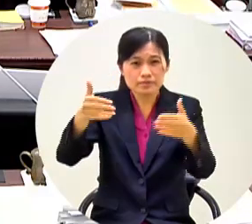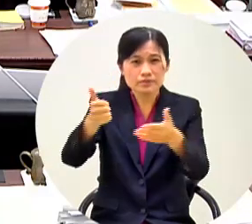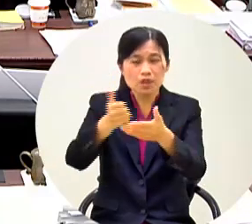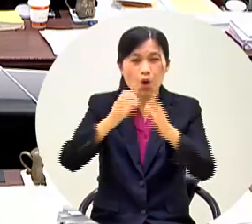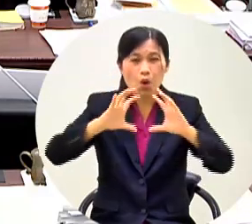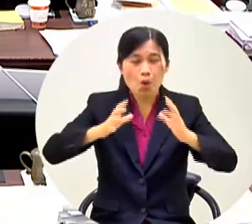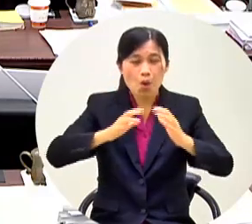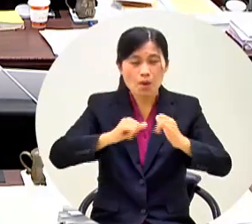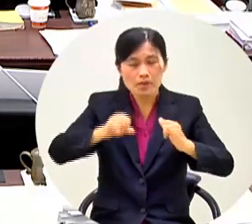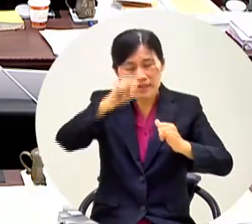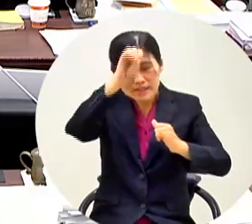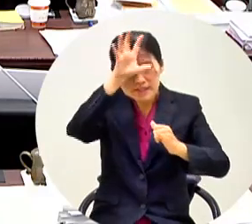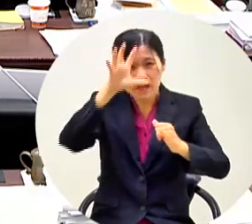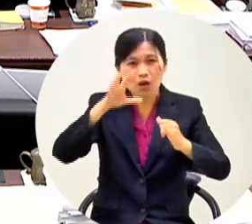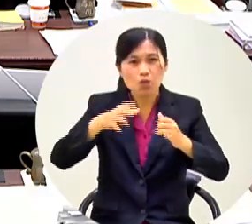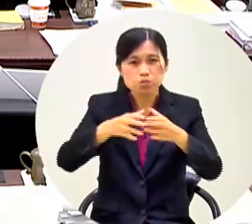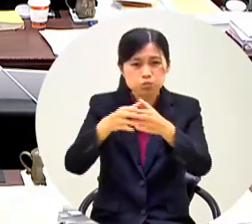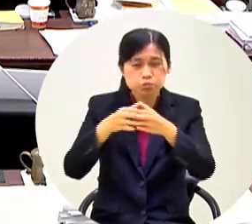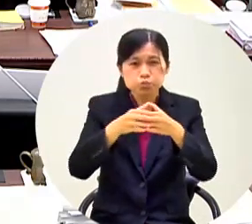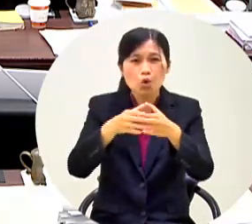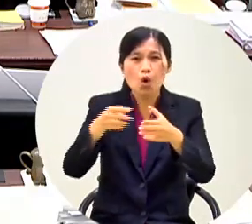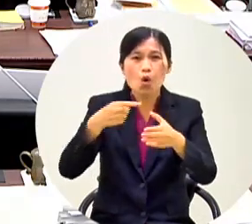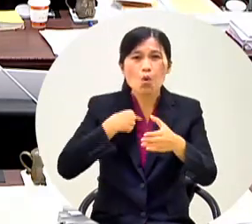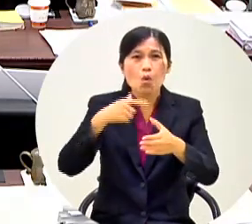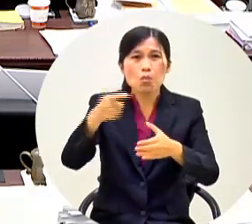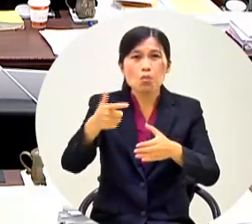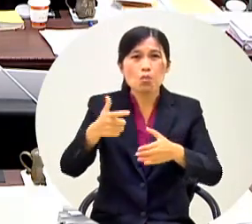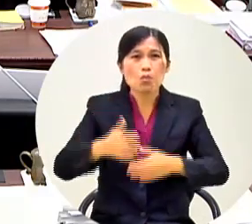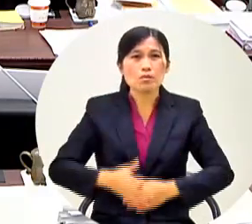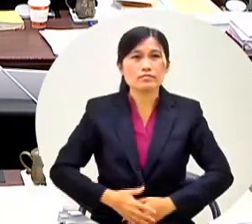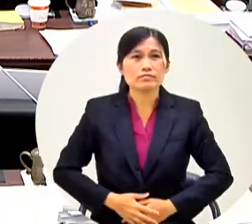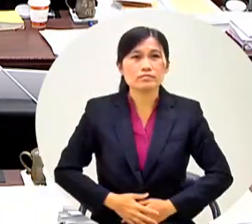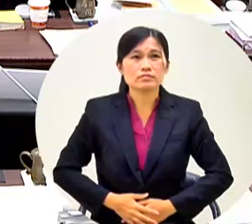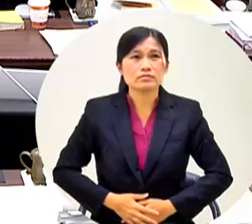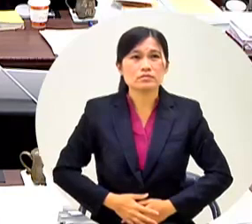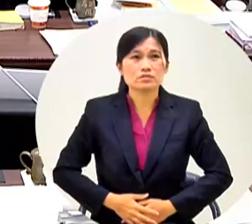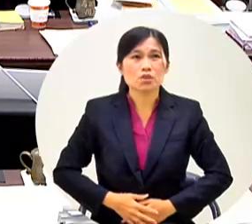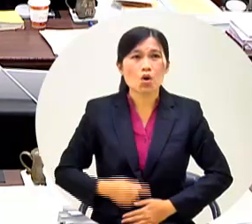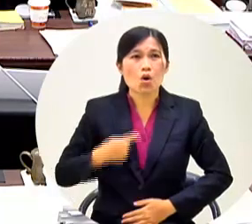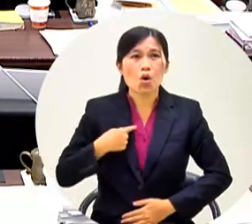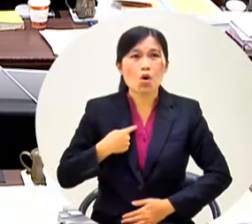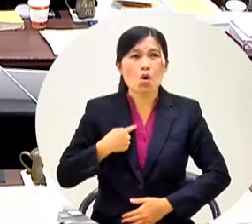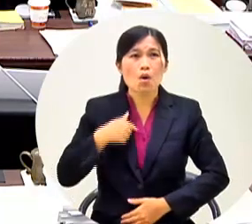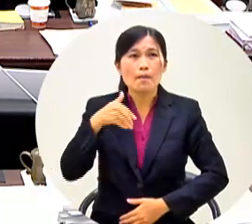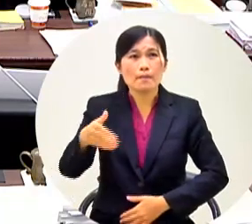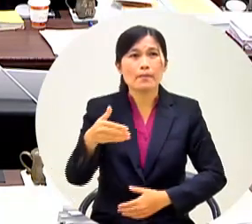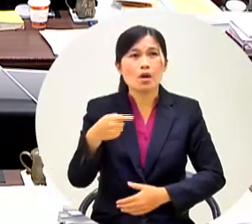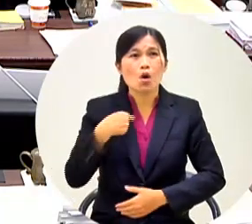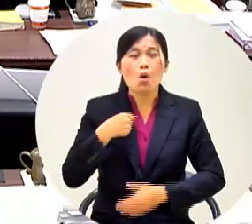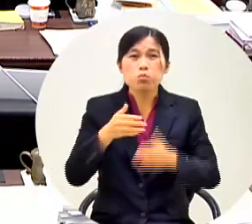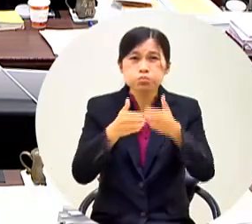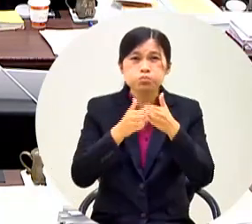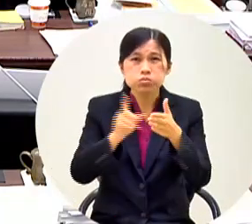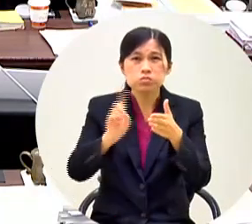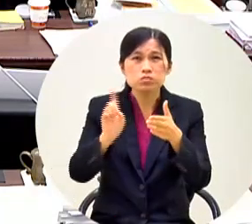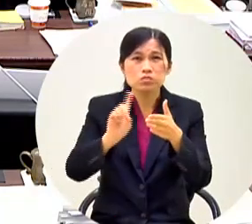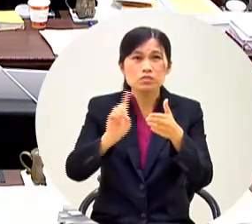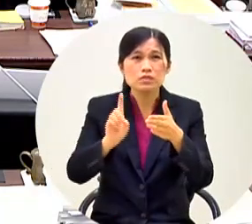是要阻止他的预算，我们只要求韩市长